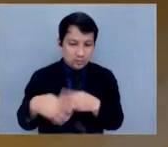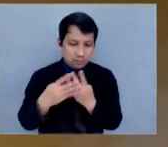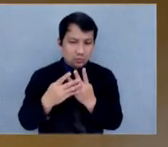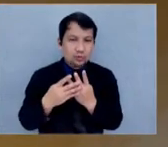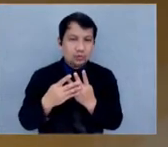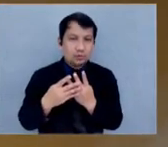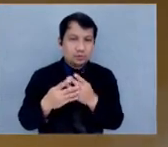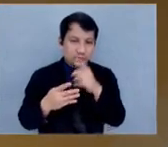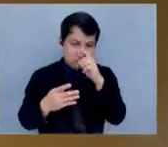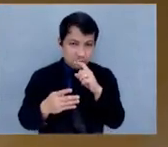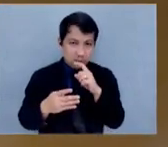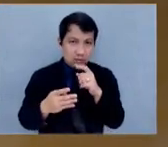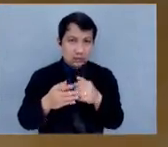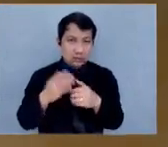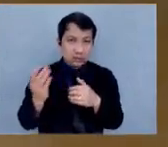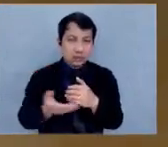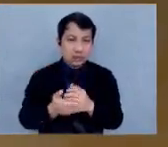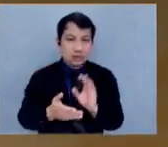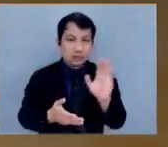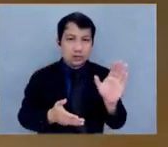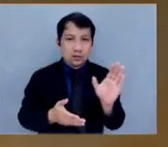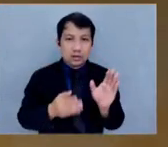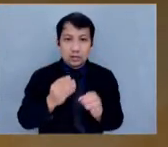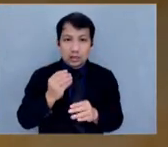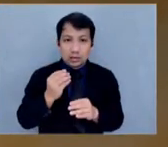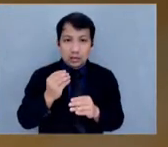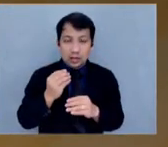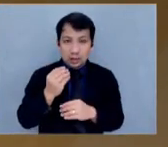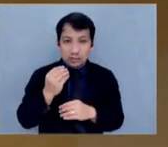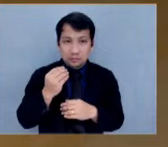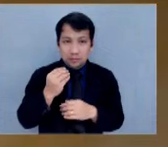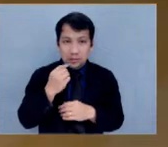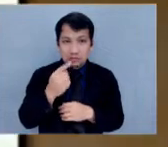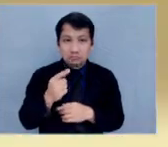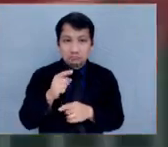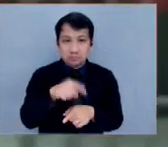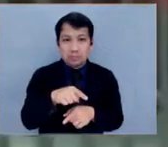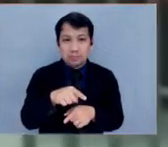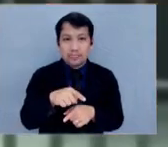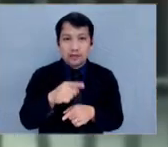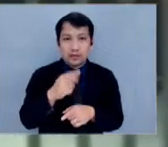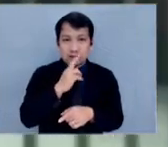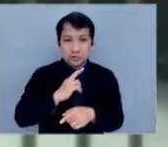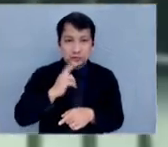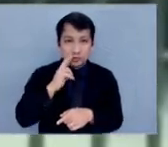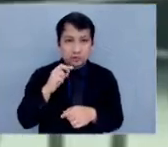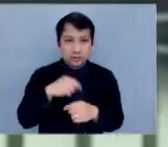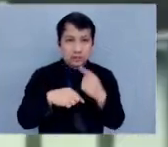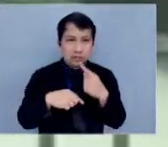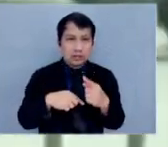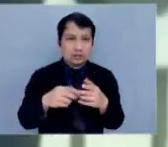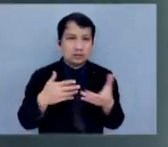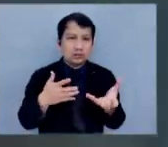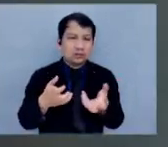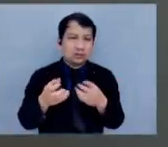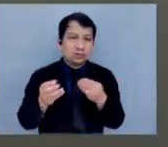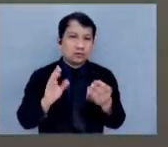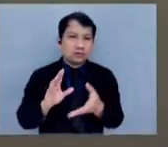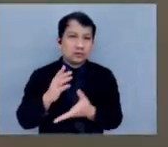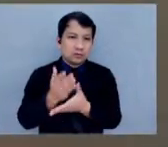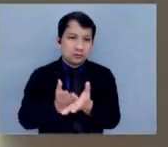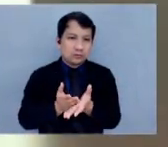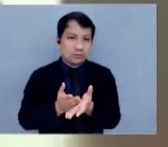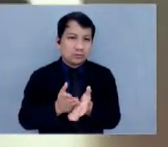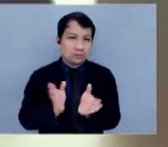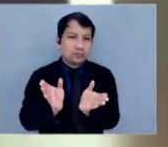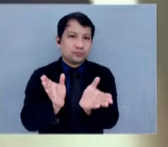Disidido naman ang pamunuan ng fast food restaurant na papanugutin ang driver. So, nang mentioning, partially, they will